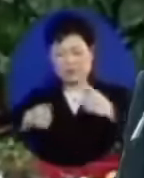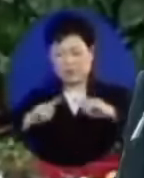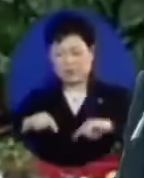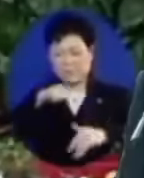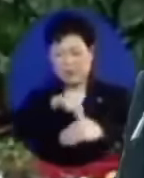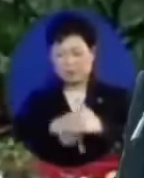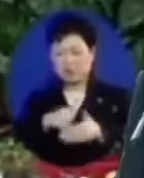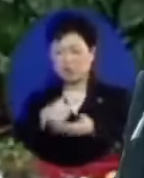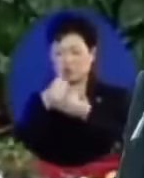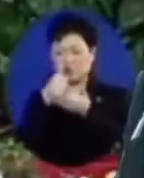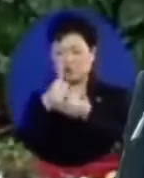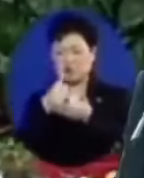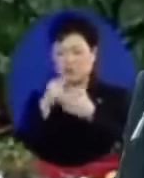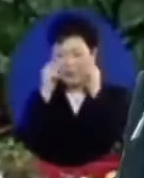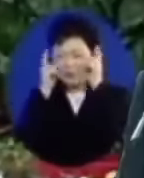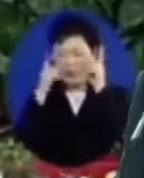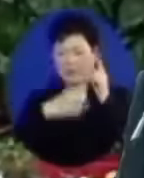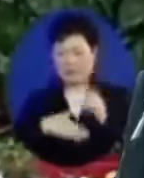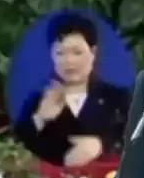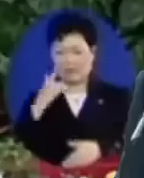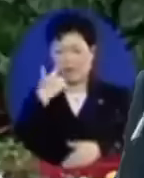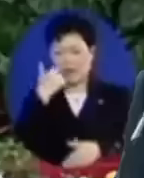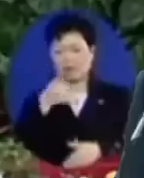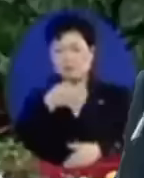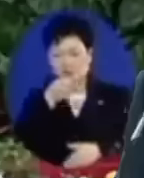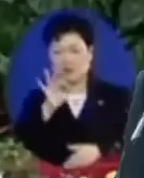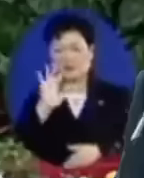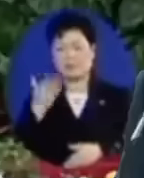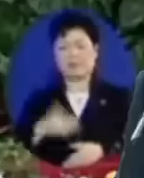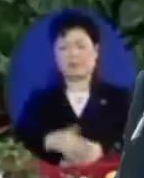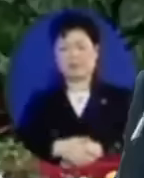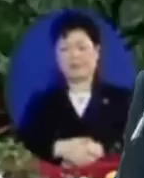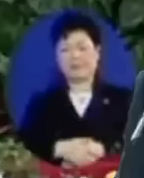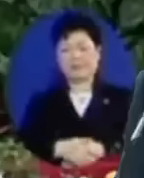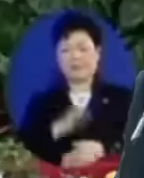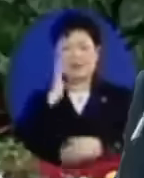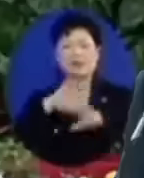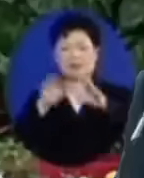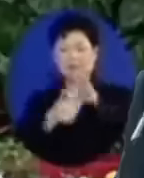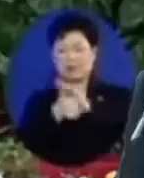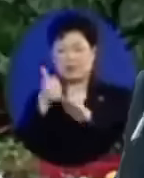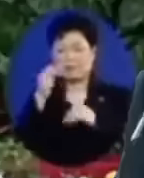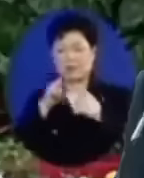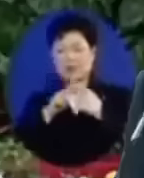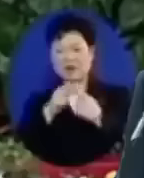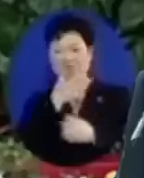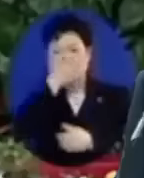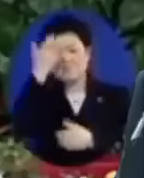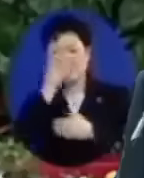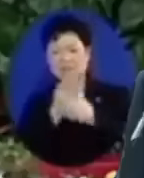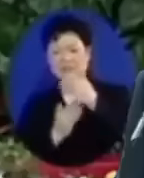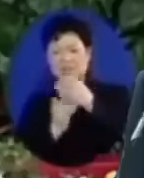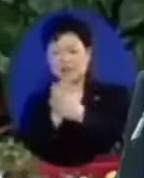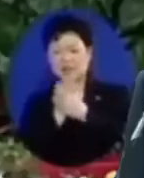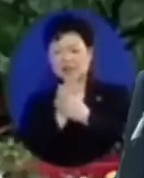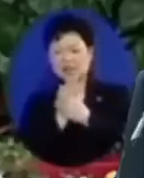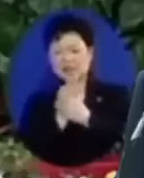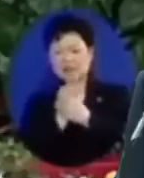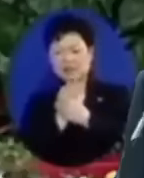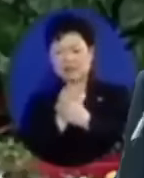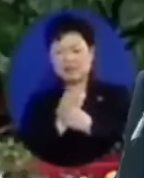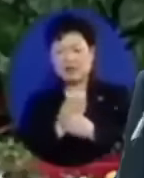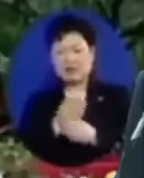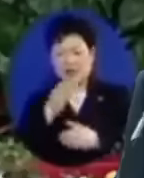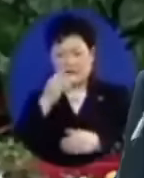마음속에 주님을 깨닫게 되고 아버지라고 부르게 된 것입니다. 천국의 희망과 꿈이 생긴 것도 바로 예수님이 부활의